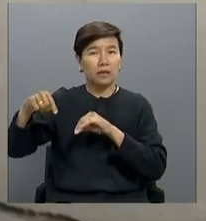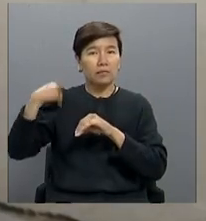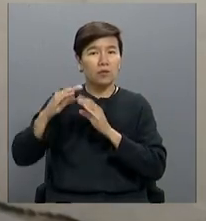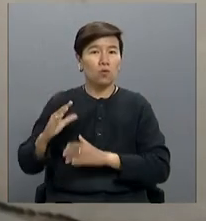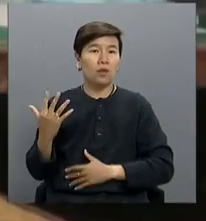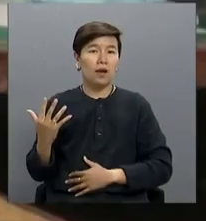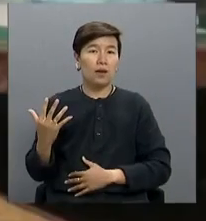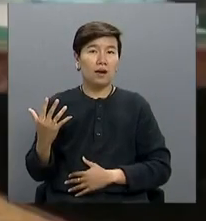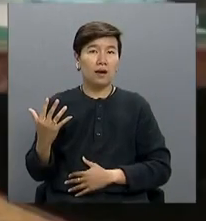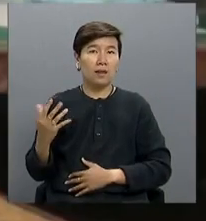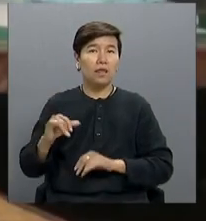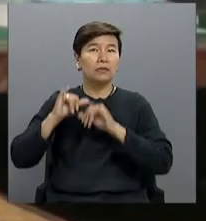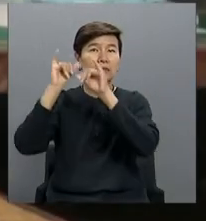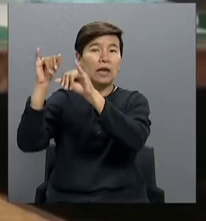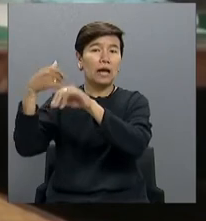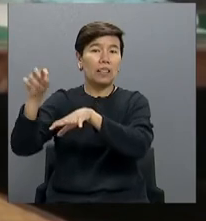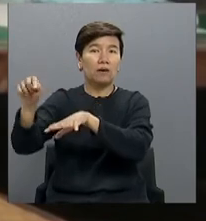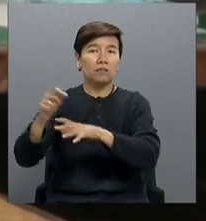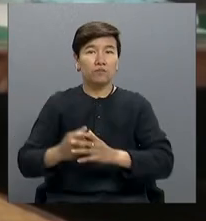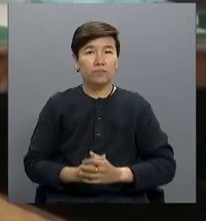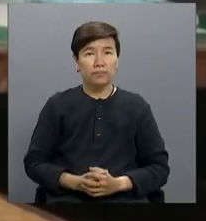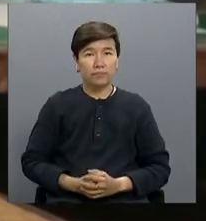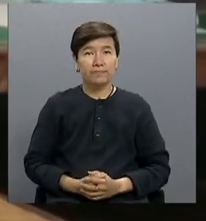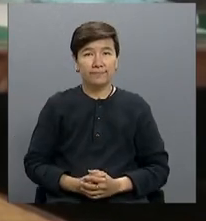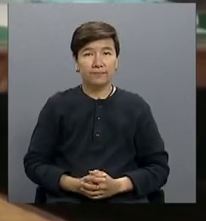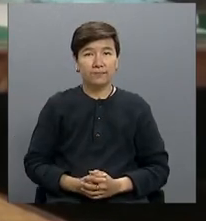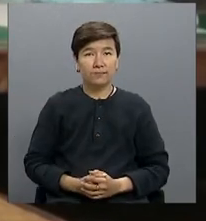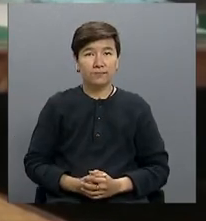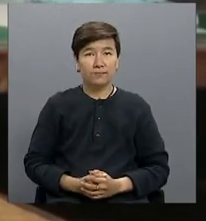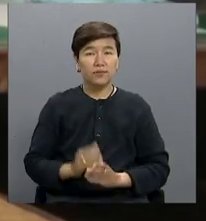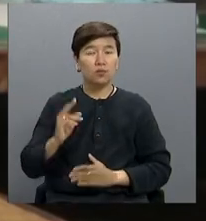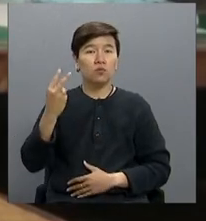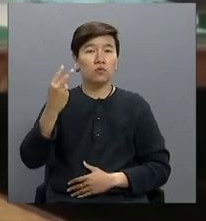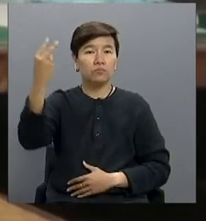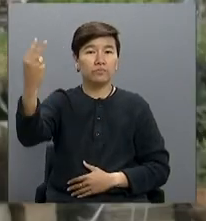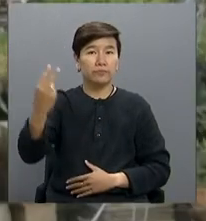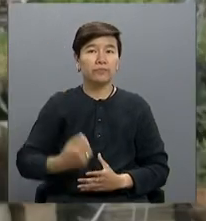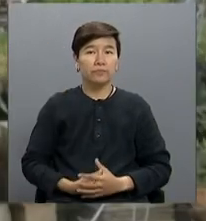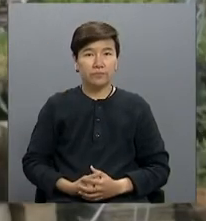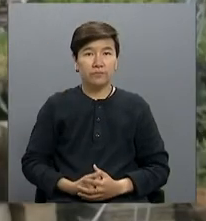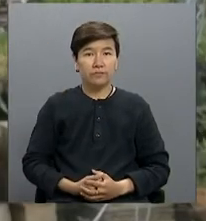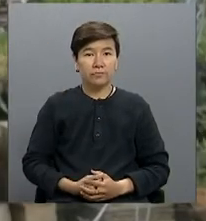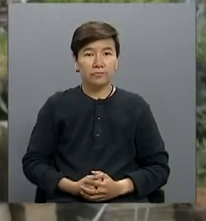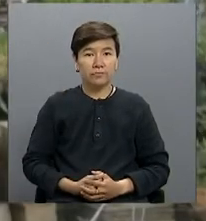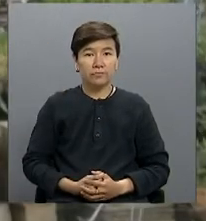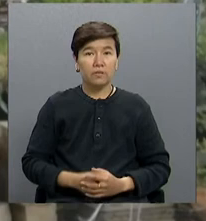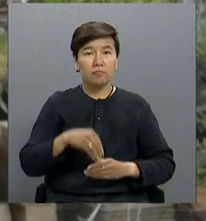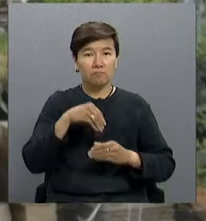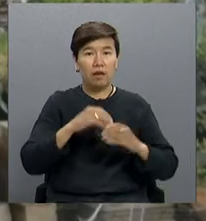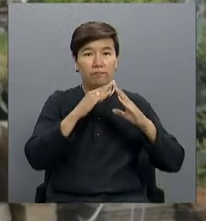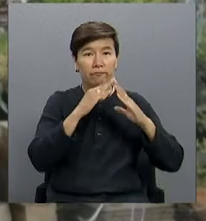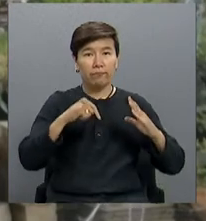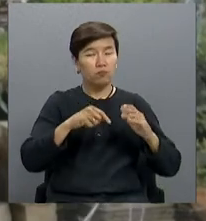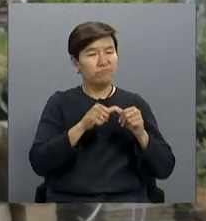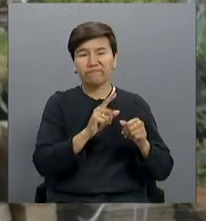นแล้วก็ย้ายไปอยู่บ้านเถิงอีกหมู่บ้านหนึ่งอีกสองอีกครอบครัวหนึ่งตอนนี้บ้านในบ้านมันอยู่ไม่